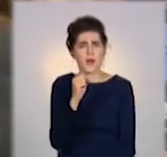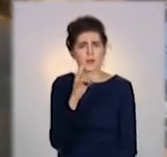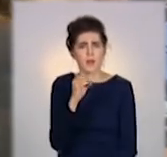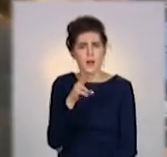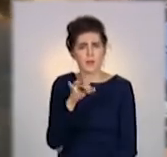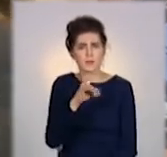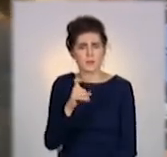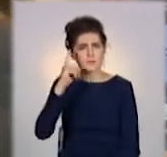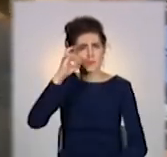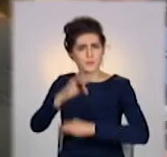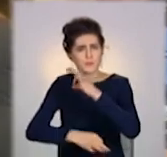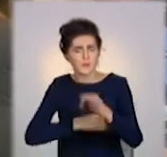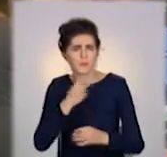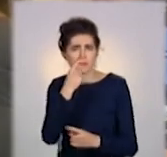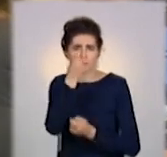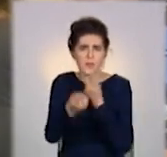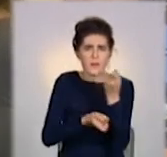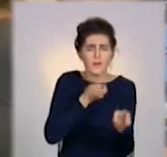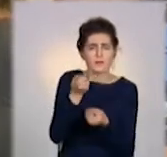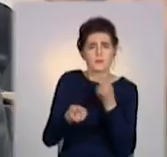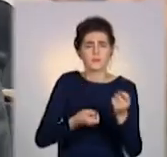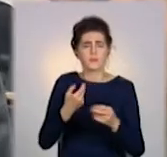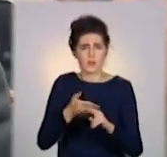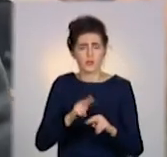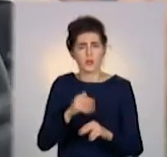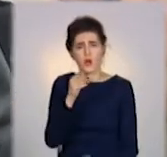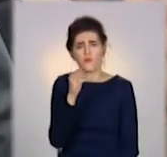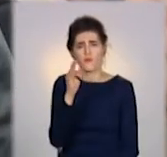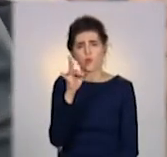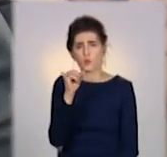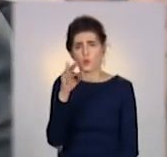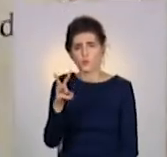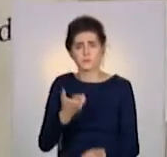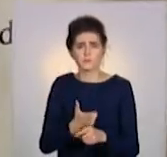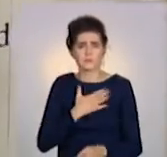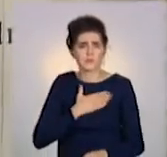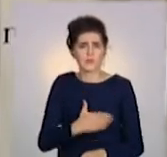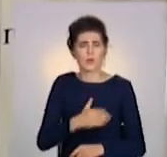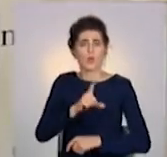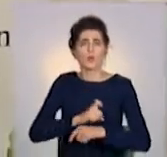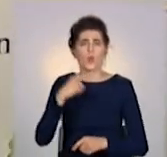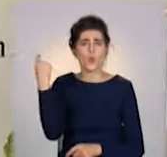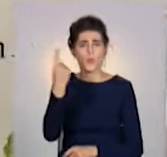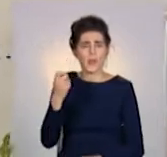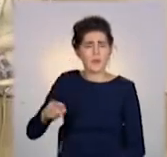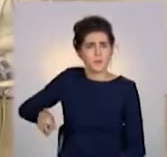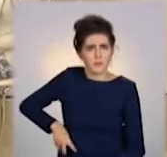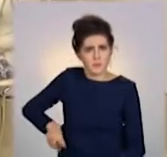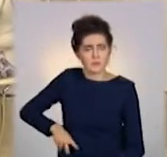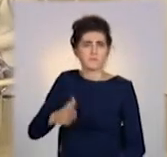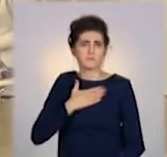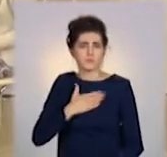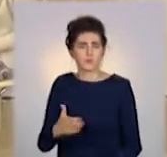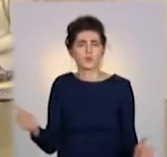об'єднань, організацій, які живі, які там дієві. Форум відбувся за ініціативи Донецької облдержадміністрації. Чиновники запевняють,